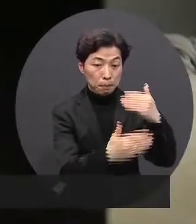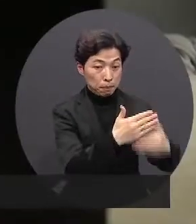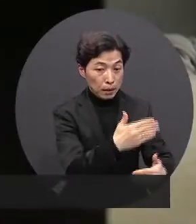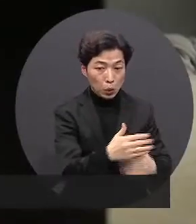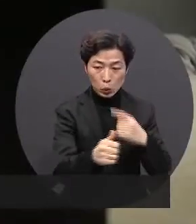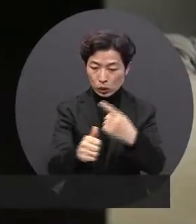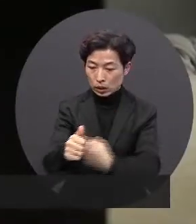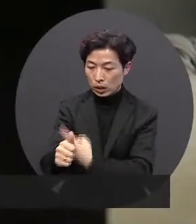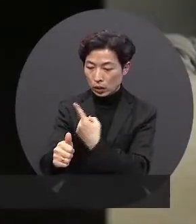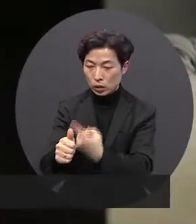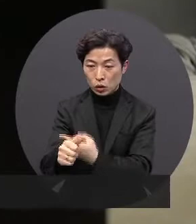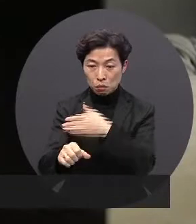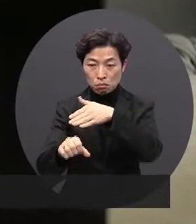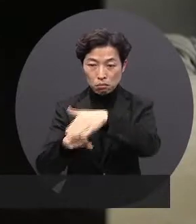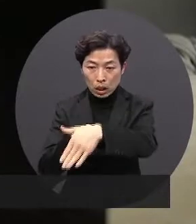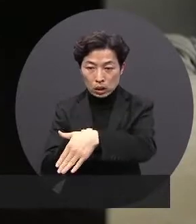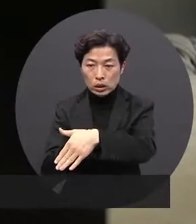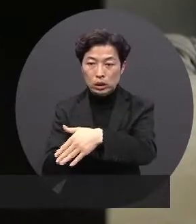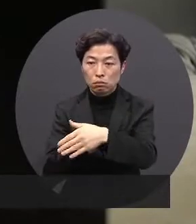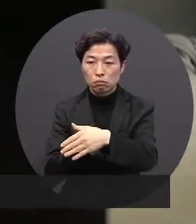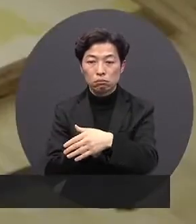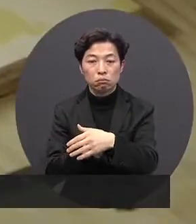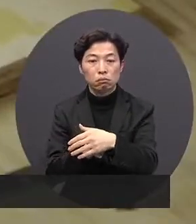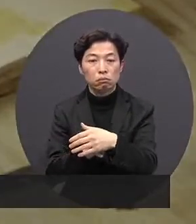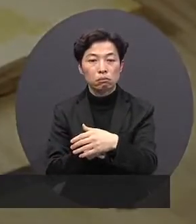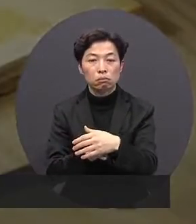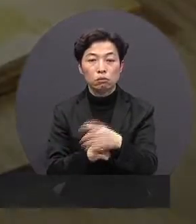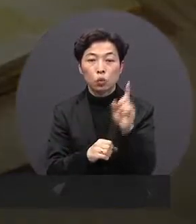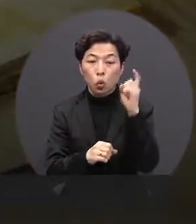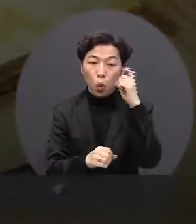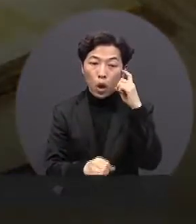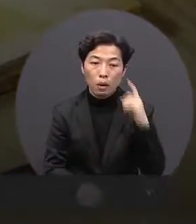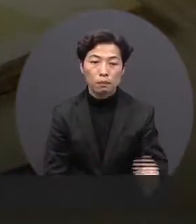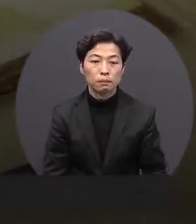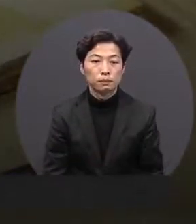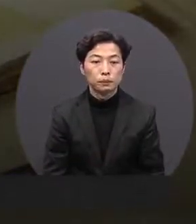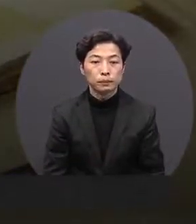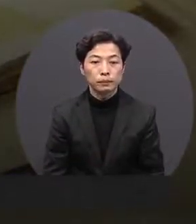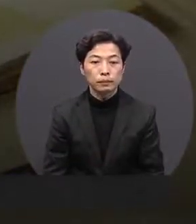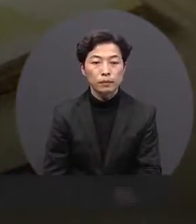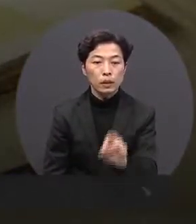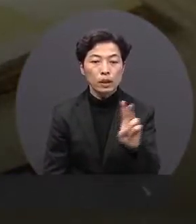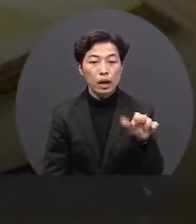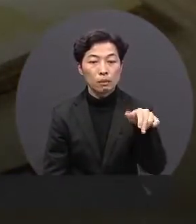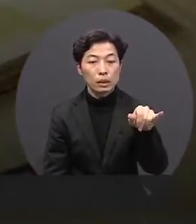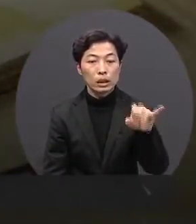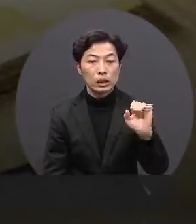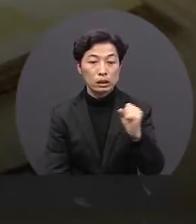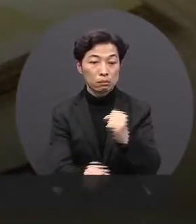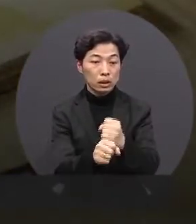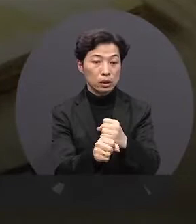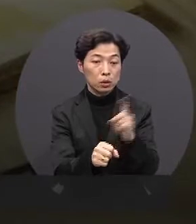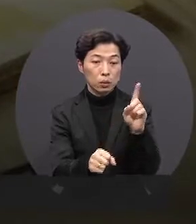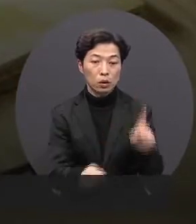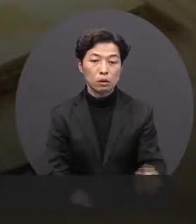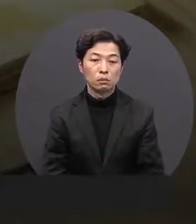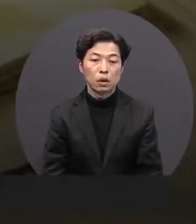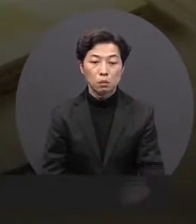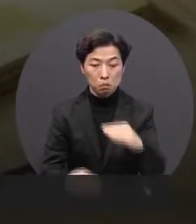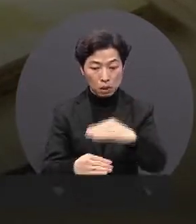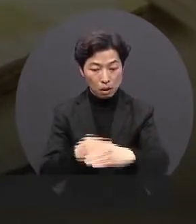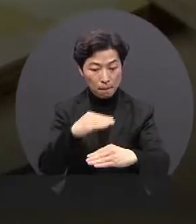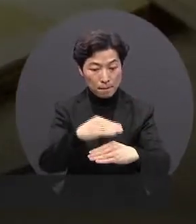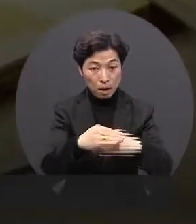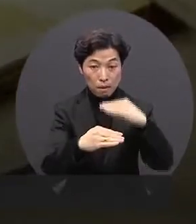자연적인 방식을 고수하는 이유가 있습니다. 양피지를 만드는 거거든요. 첫 번째 층이 쌓아지고 어느